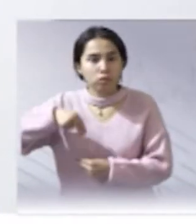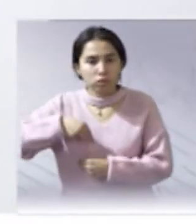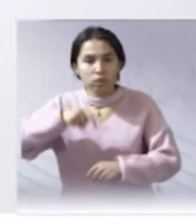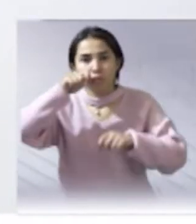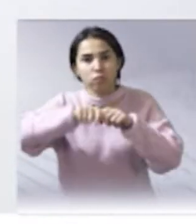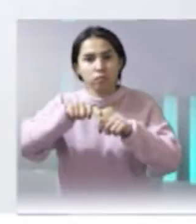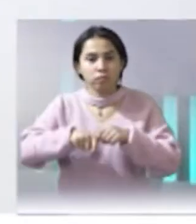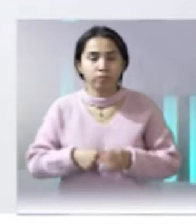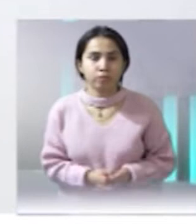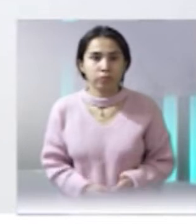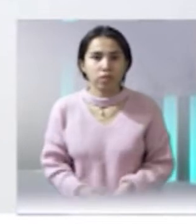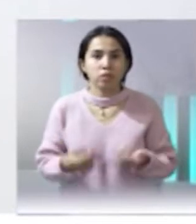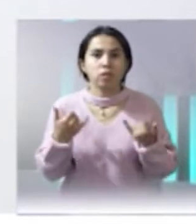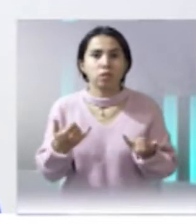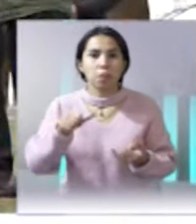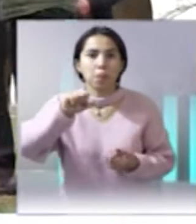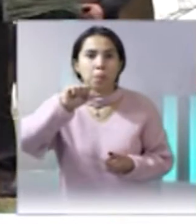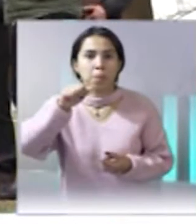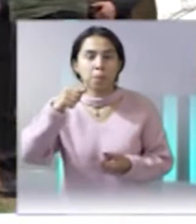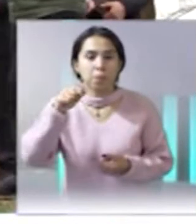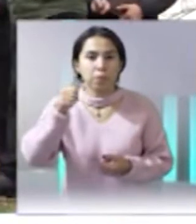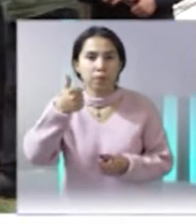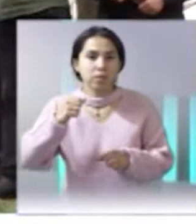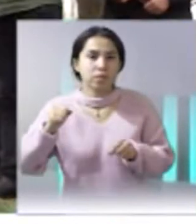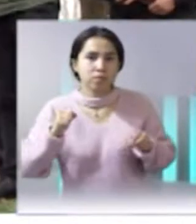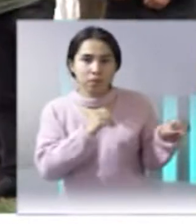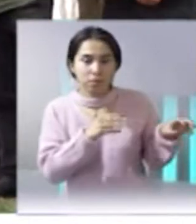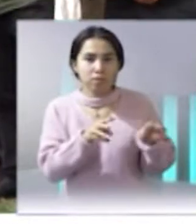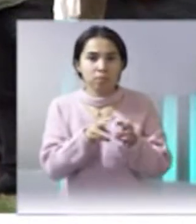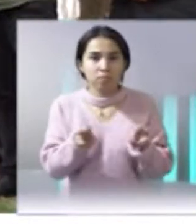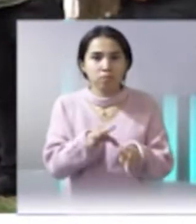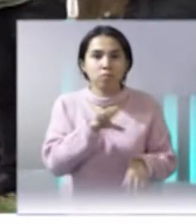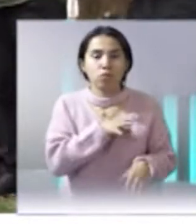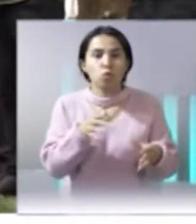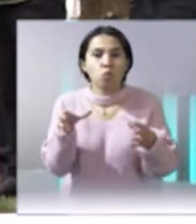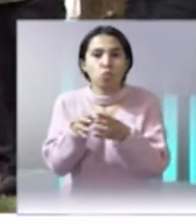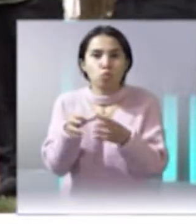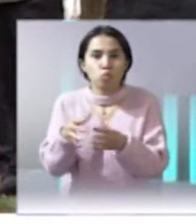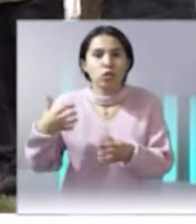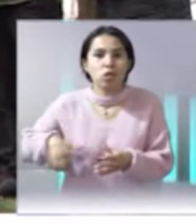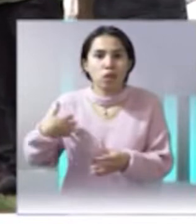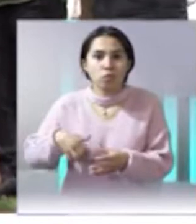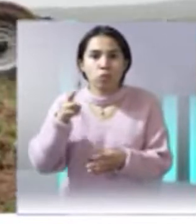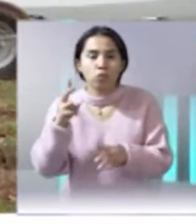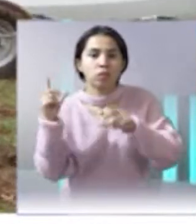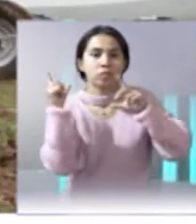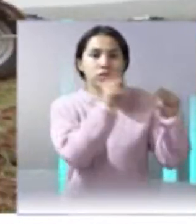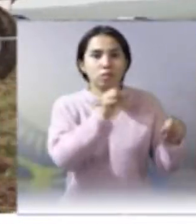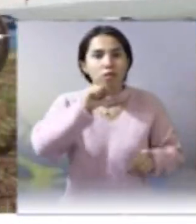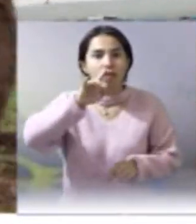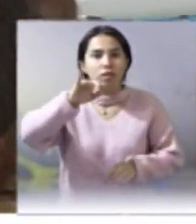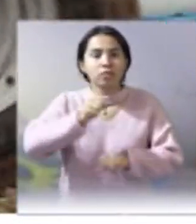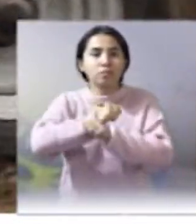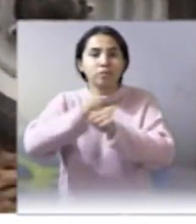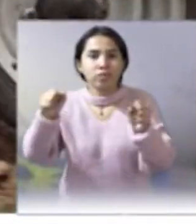этим 5 направлениям удастся реализовать более 31 тысяч проектов на общую сумму 46,4 миллиарда тенге.